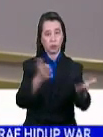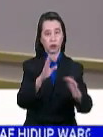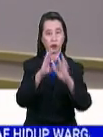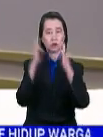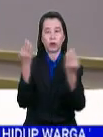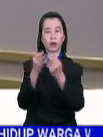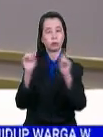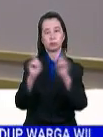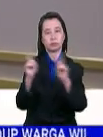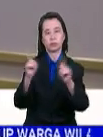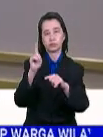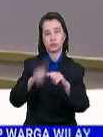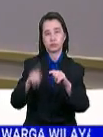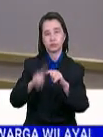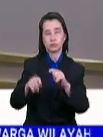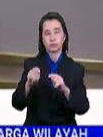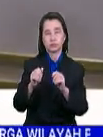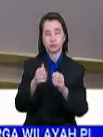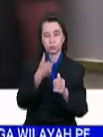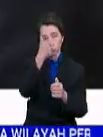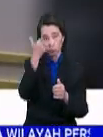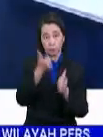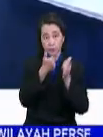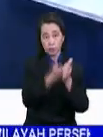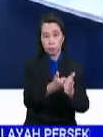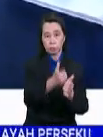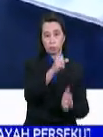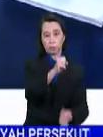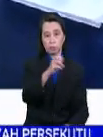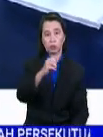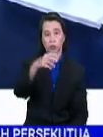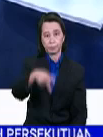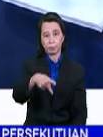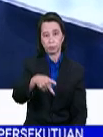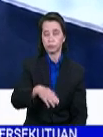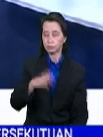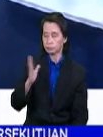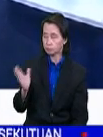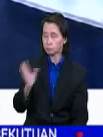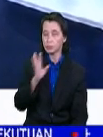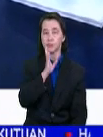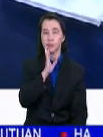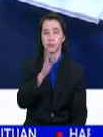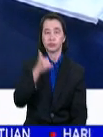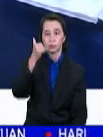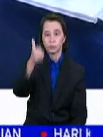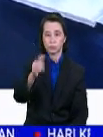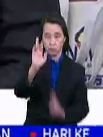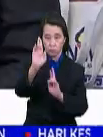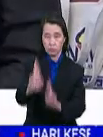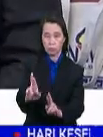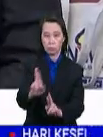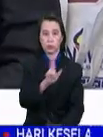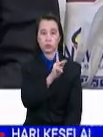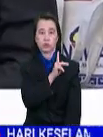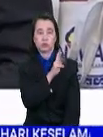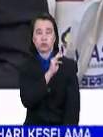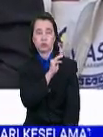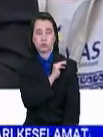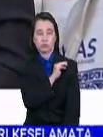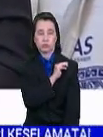mematuhi prosedur operasi standar yang telah ditetapkan Hasan menyatakan demikian selepas membuat kunjungan hormat terhadap ketombe